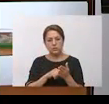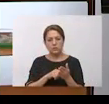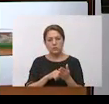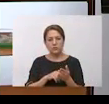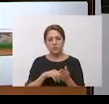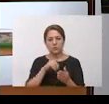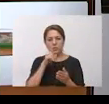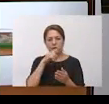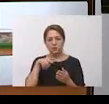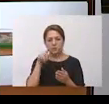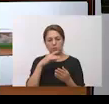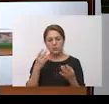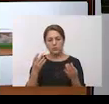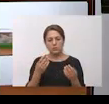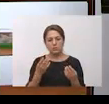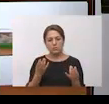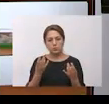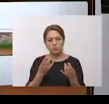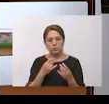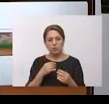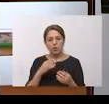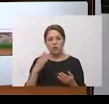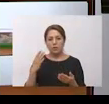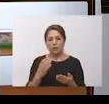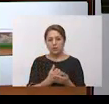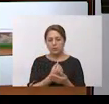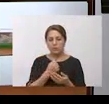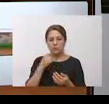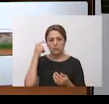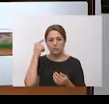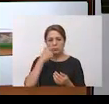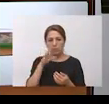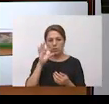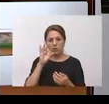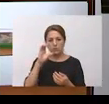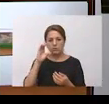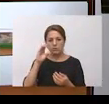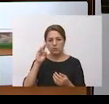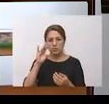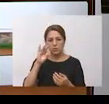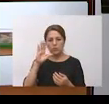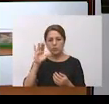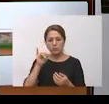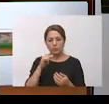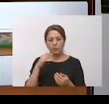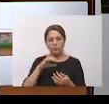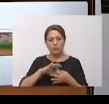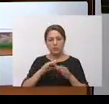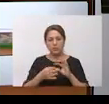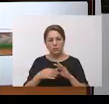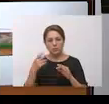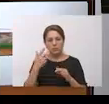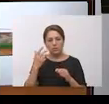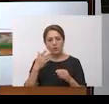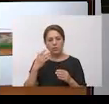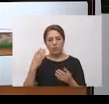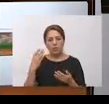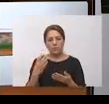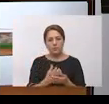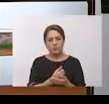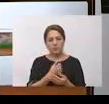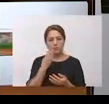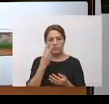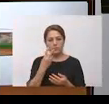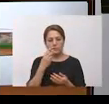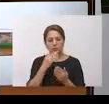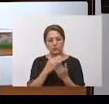Второе. Найти грамматическую основу предложения. Третье. Определить